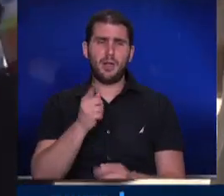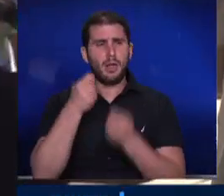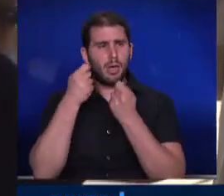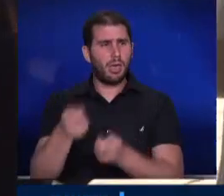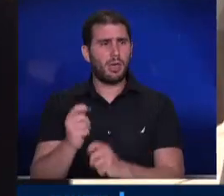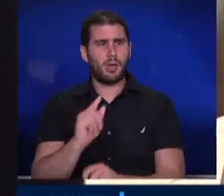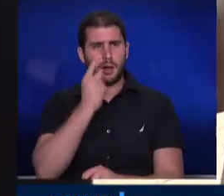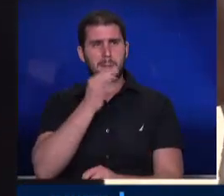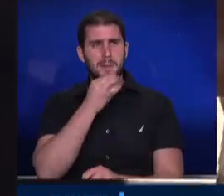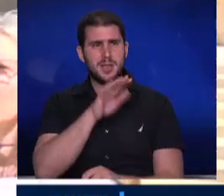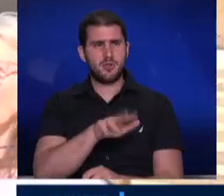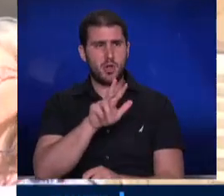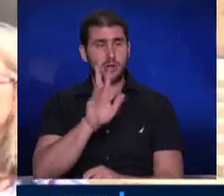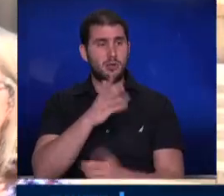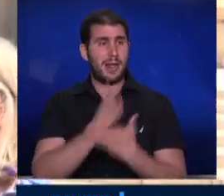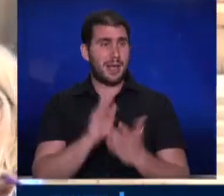אבל יש גם מתנגדים.